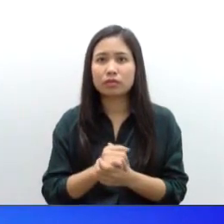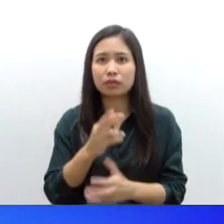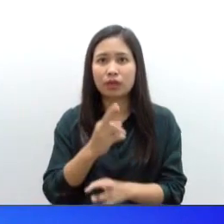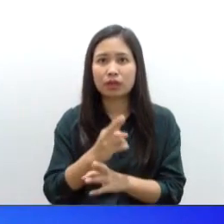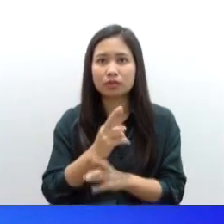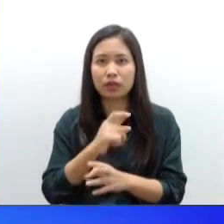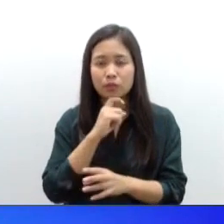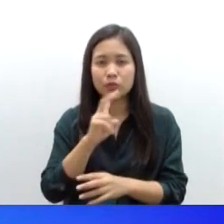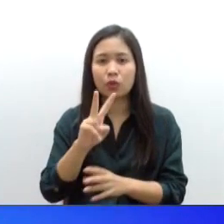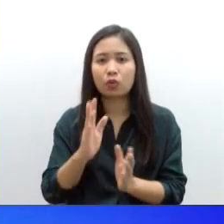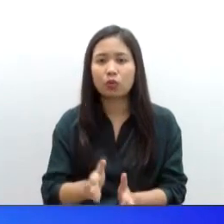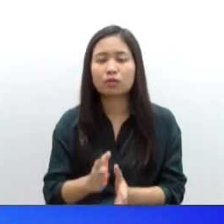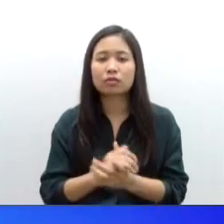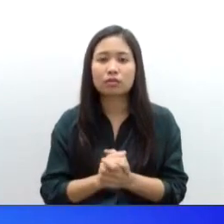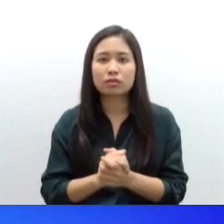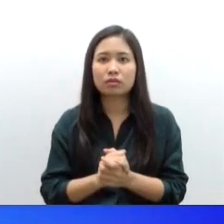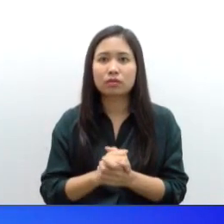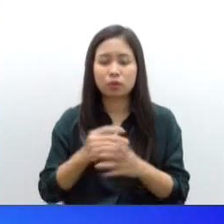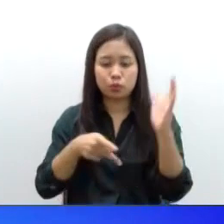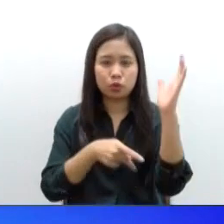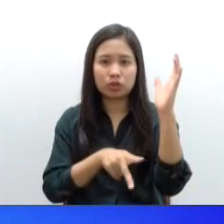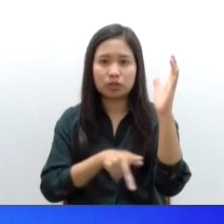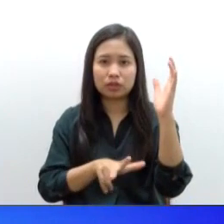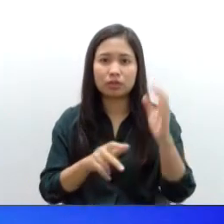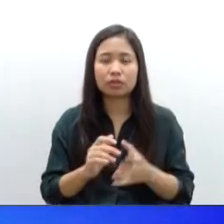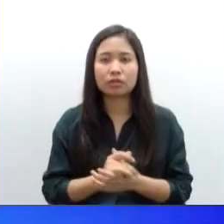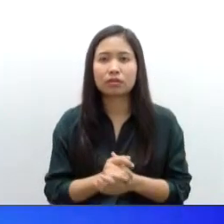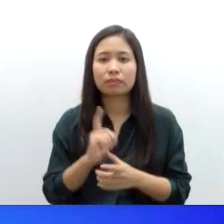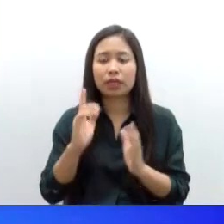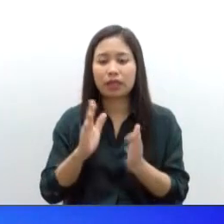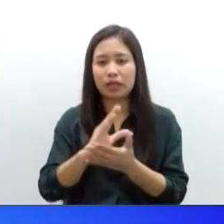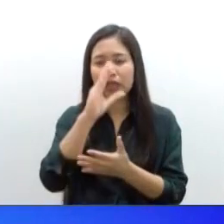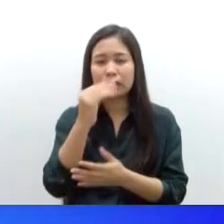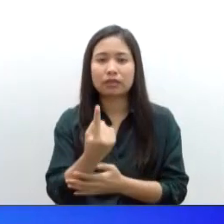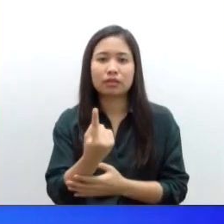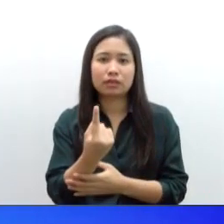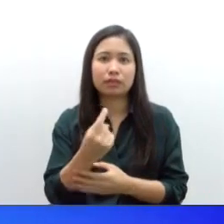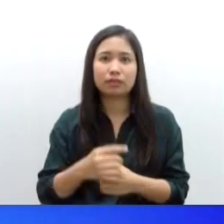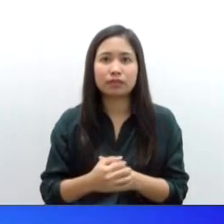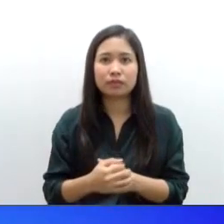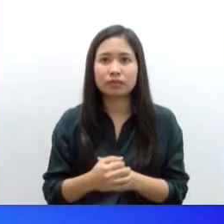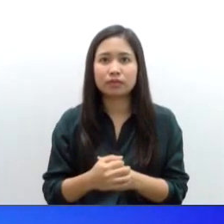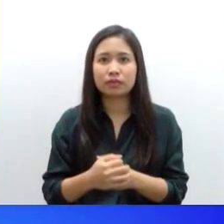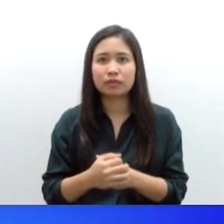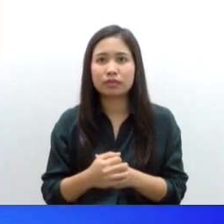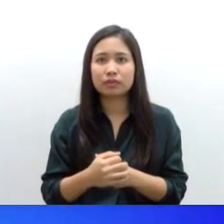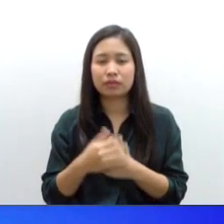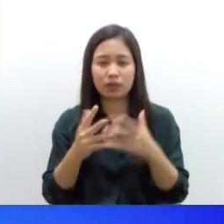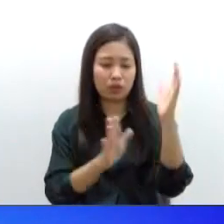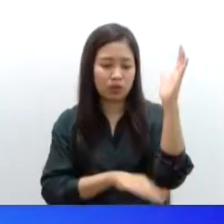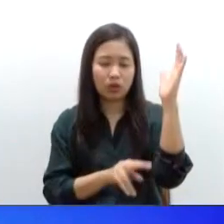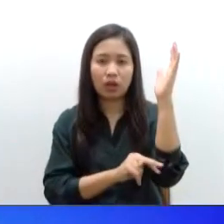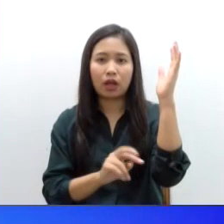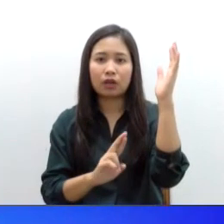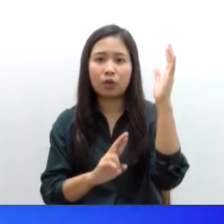ครับซึ่งอยู่ที่ภูเก็ตนะครับและก็เป็นนักเรียน1รายอยู่ที่จังหวัดนราธิวาสนะครับซึ่